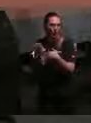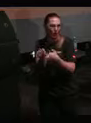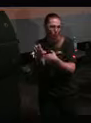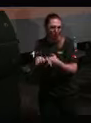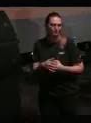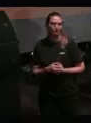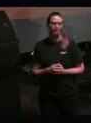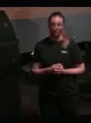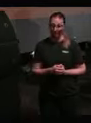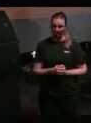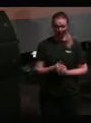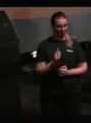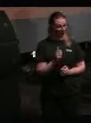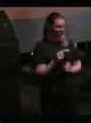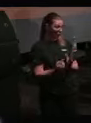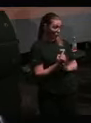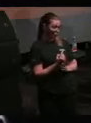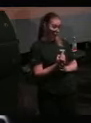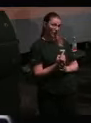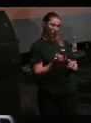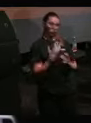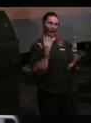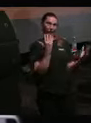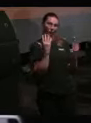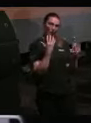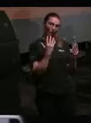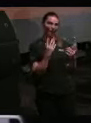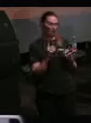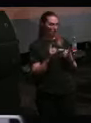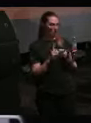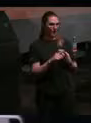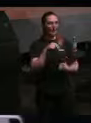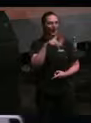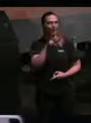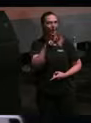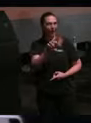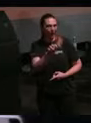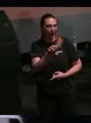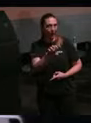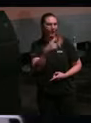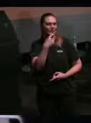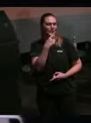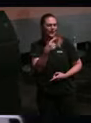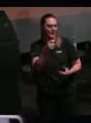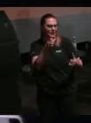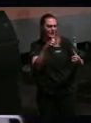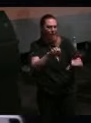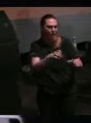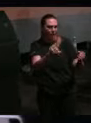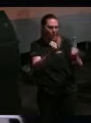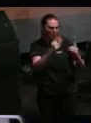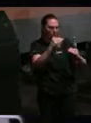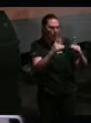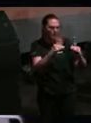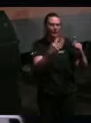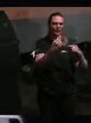Så derfor går det an å bli forvirret. Men det NVE nå da, kaller en svak kraftbalanse, I stedet